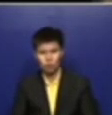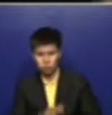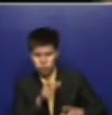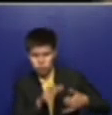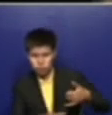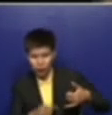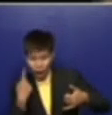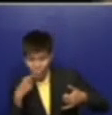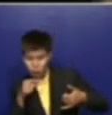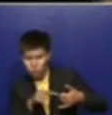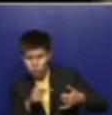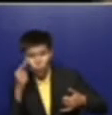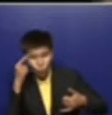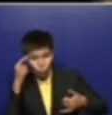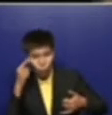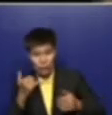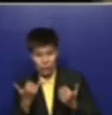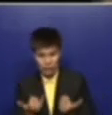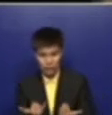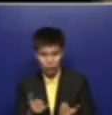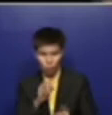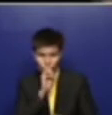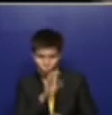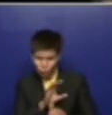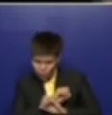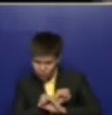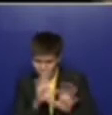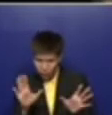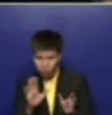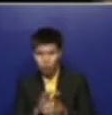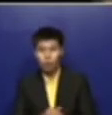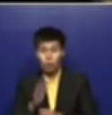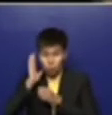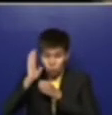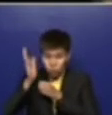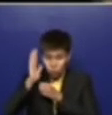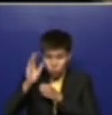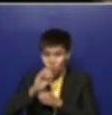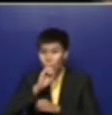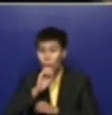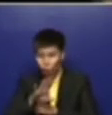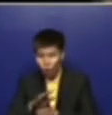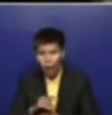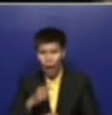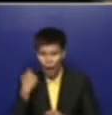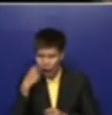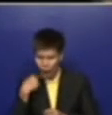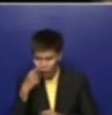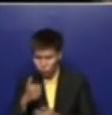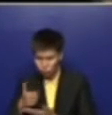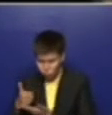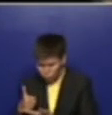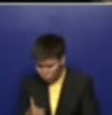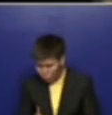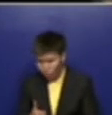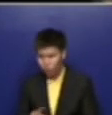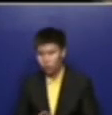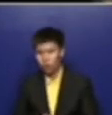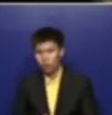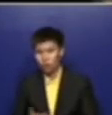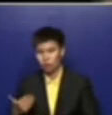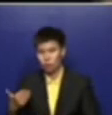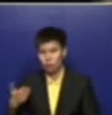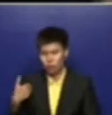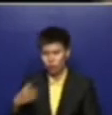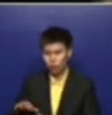หลักฐานให้ปรากฏชัดแล้วก็แถลงต่อสาธารณชนให้ได้ว่าใครอยู่เบื้องหลังใครที่ไปแอบอ้างสถาบันการศึกษาให้